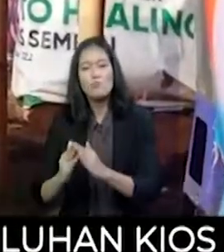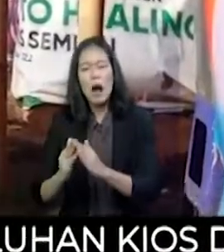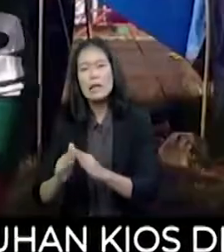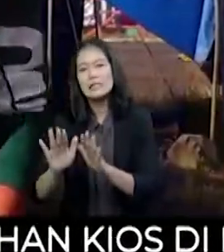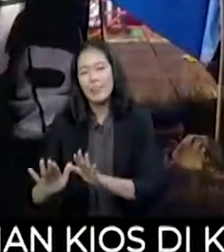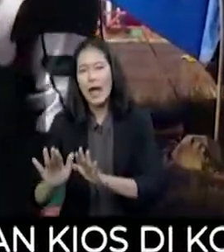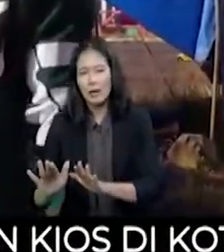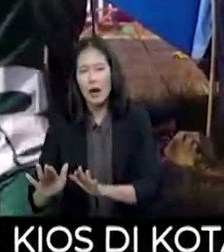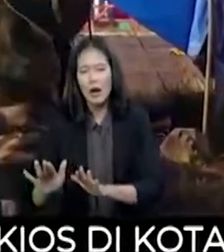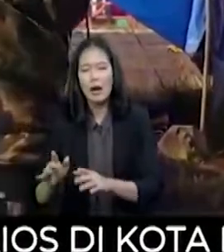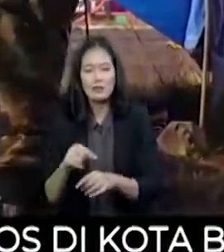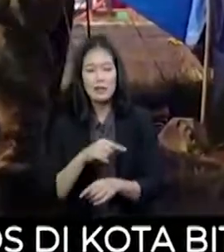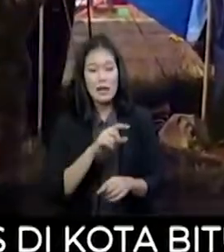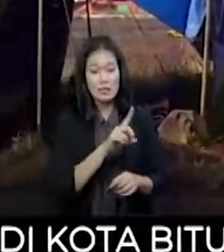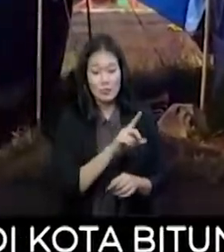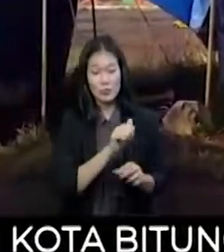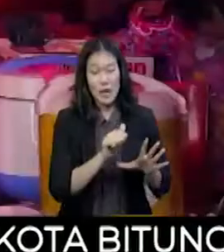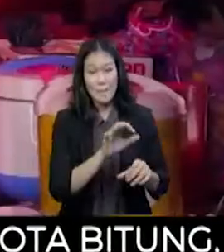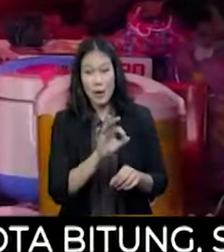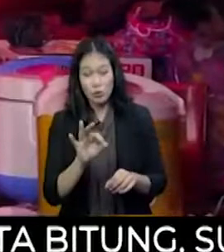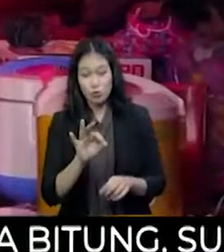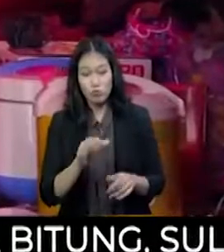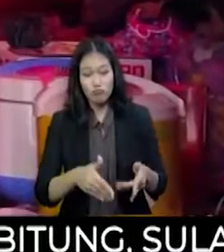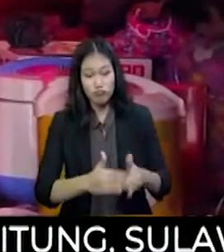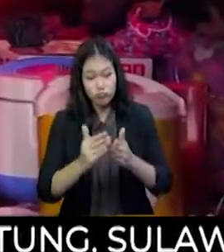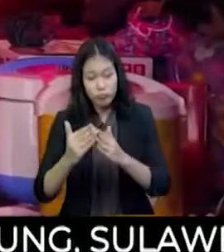pengungsi Semeru. 1.600 diantaranya